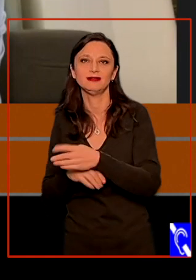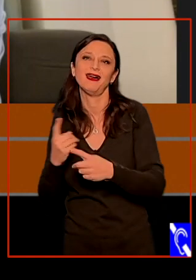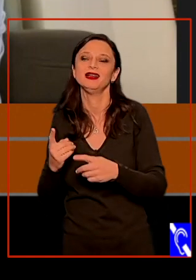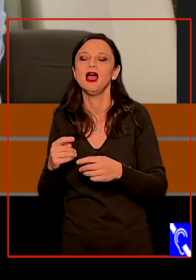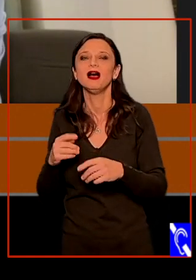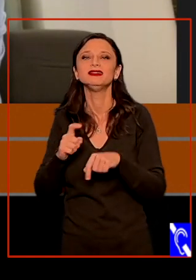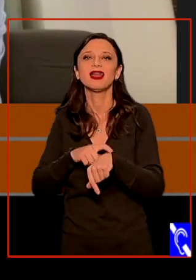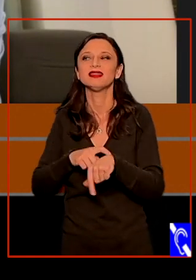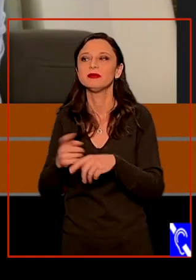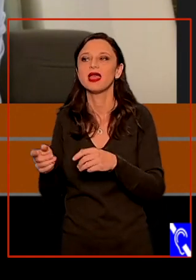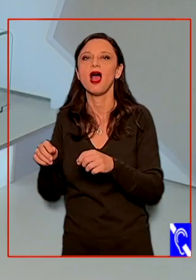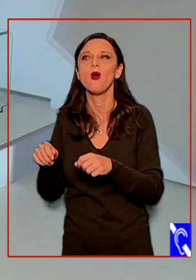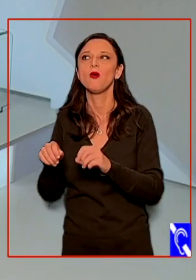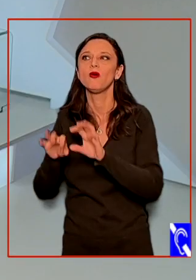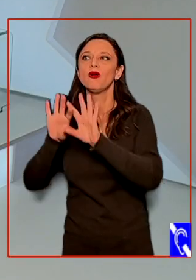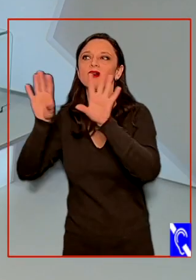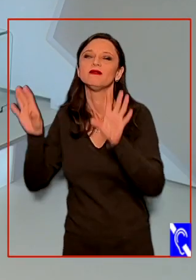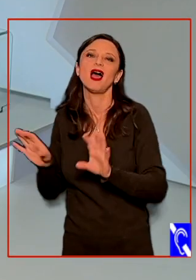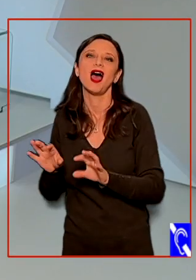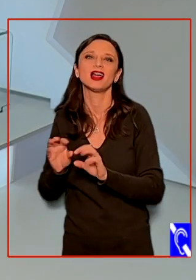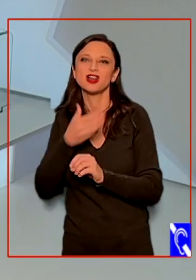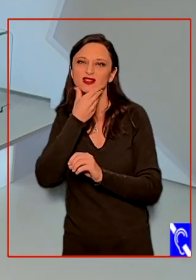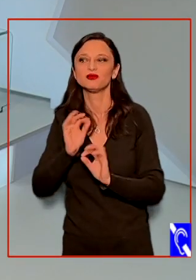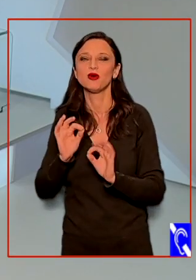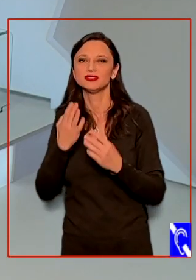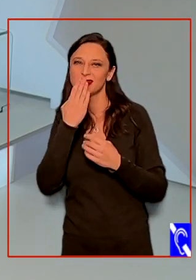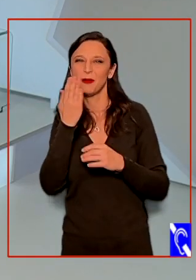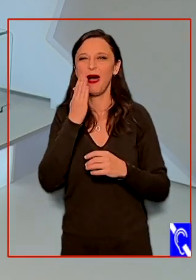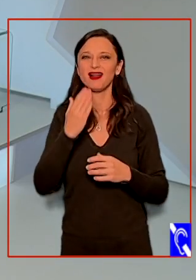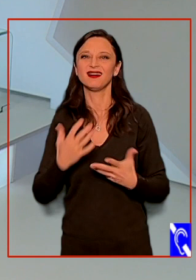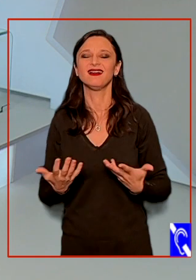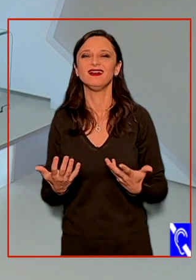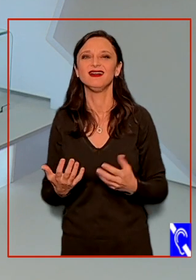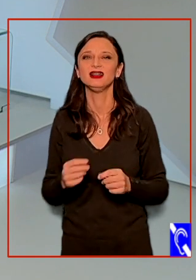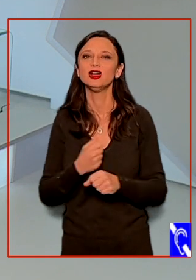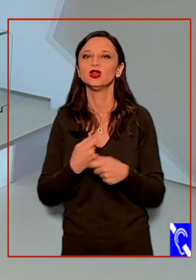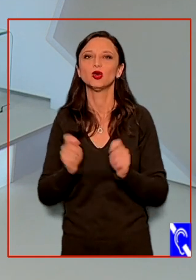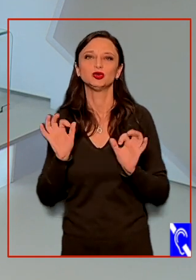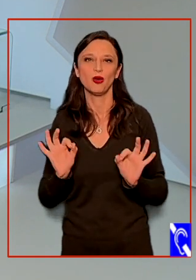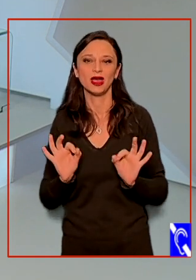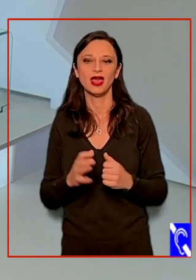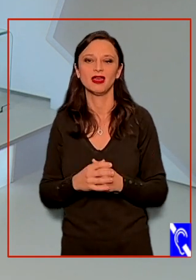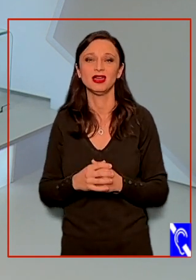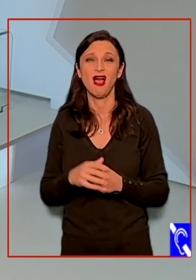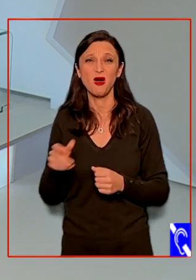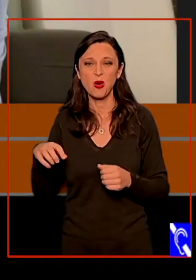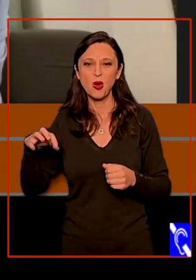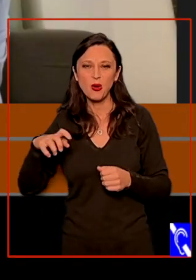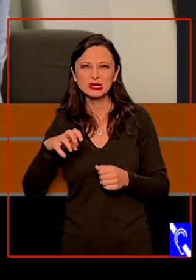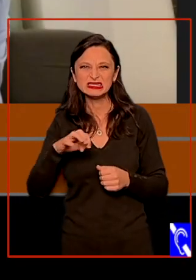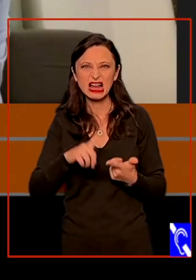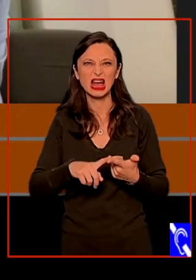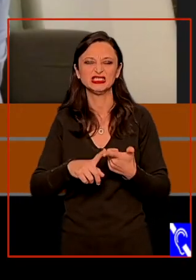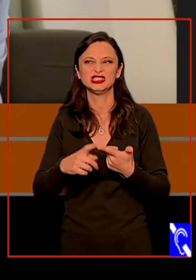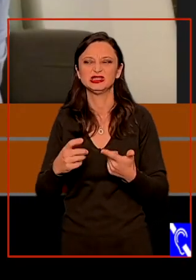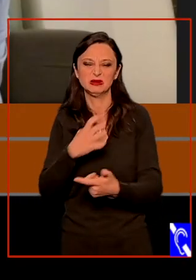fi acceptabil pentru statul român. Și asta pentru că e, nu merge acolo să aducă ploșnițe, ea merge acolo să